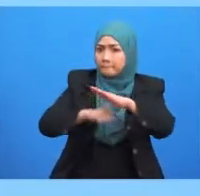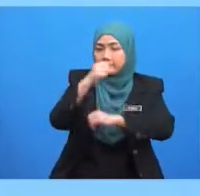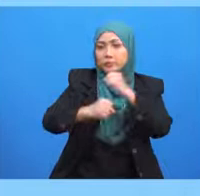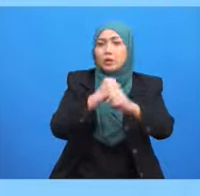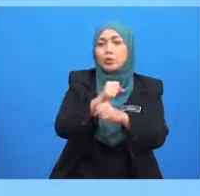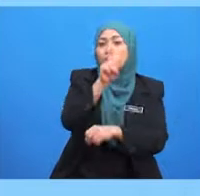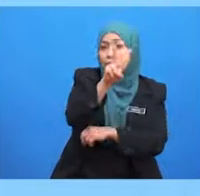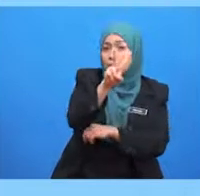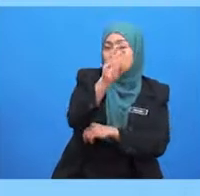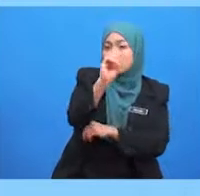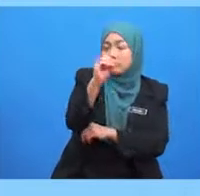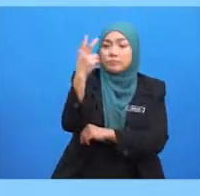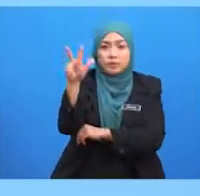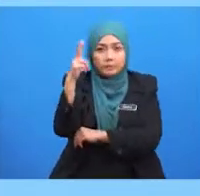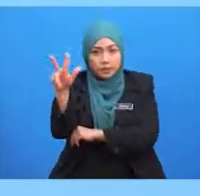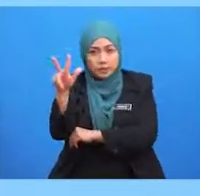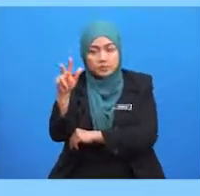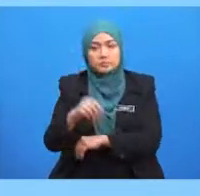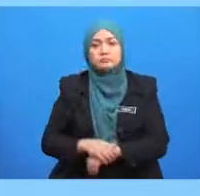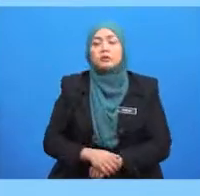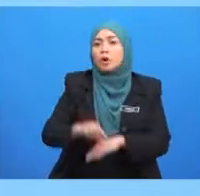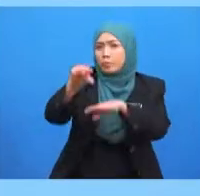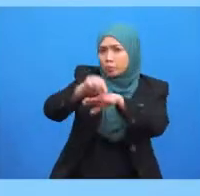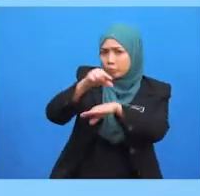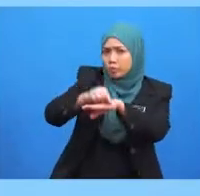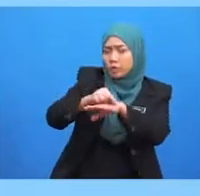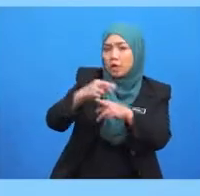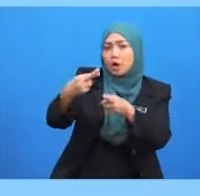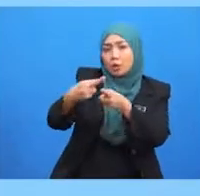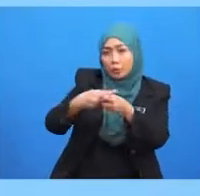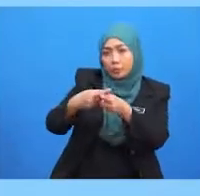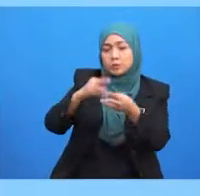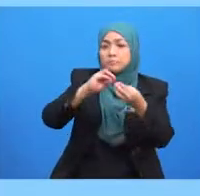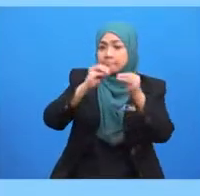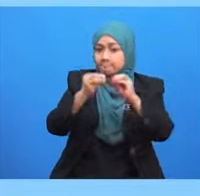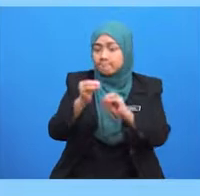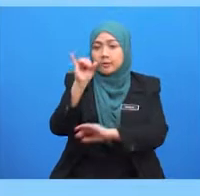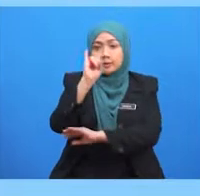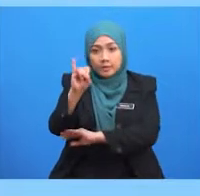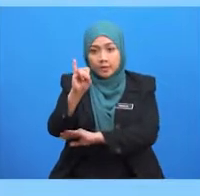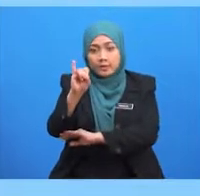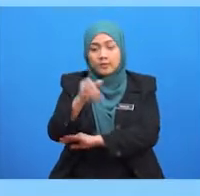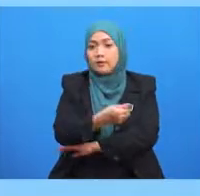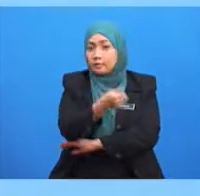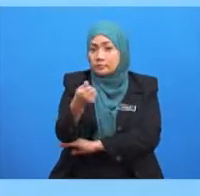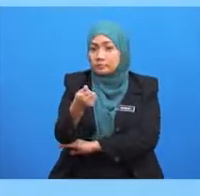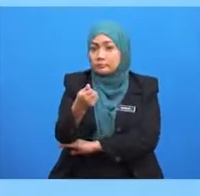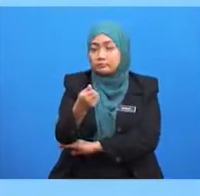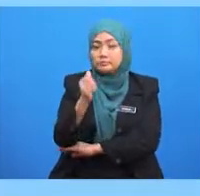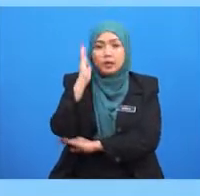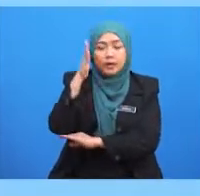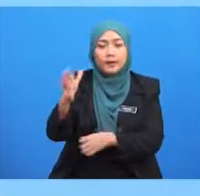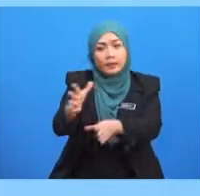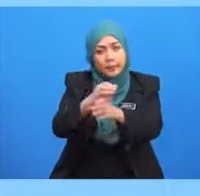2013 menggunakan rumus nomor indeks anda akan memperolehi